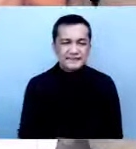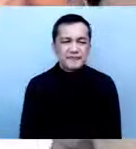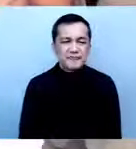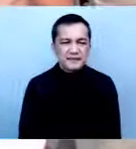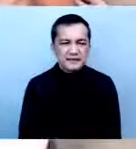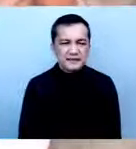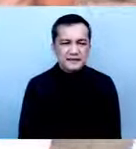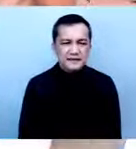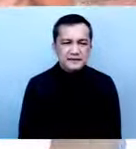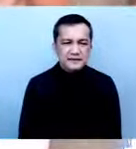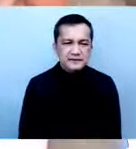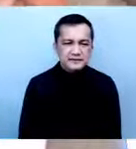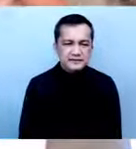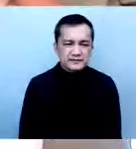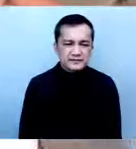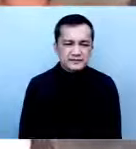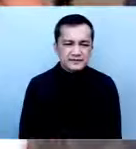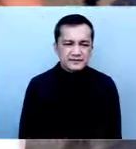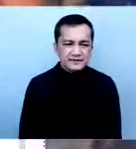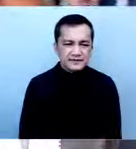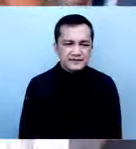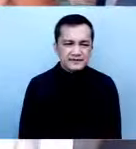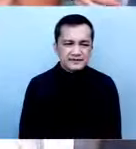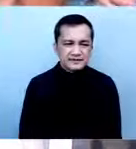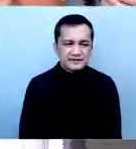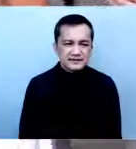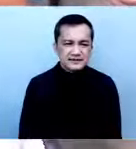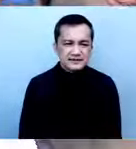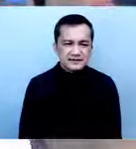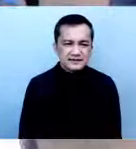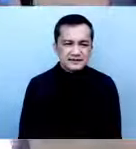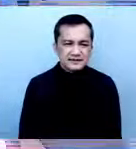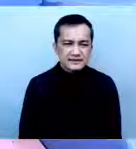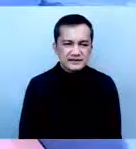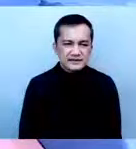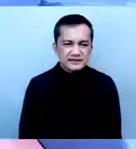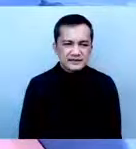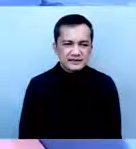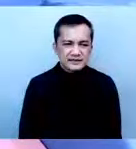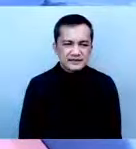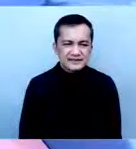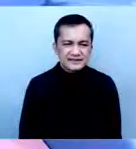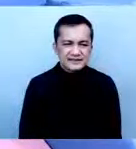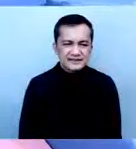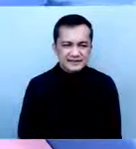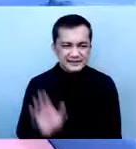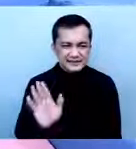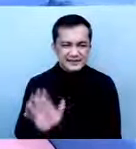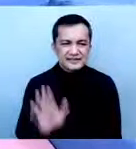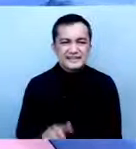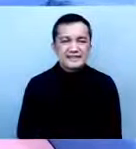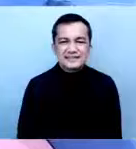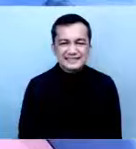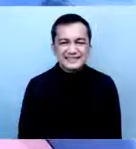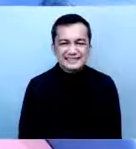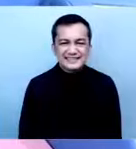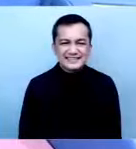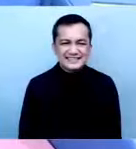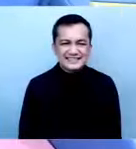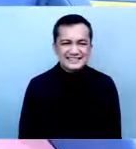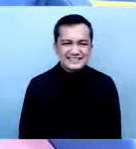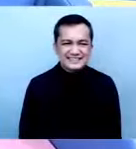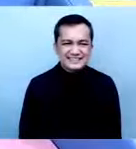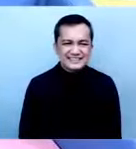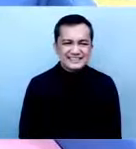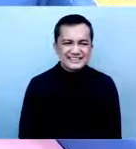pasabog ngayon. Ano, kapresyon natin daw kaya? Opo, kapresyon natin, ha? Okay, go, Jess, kanan mo. Kanan ka. Madami yan, Jess,